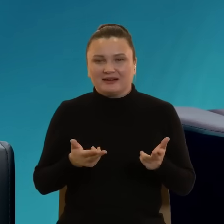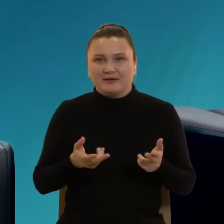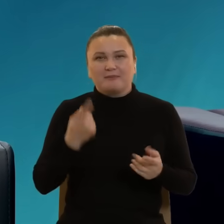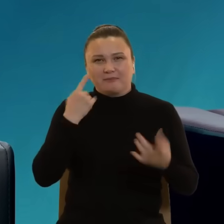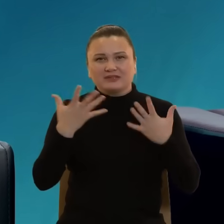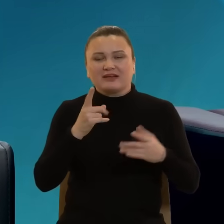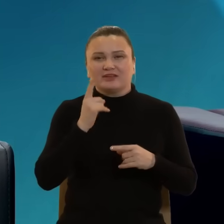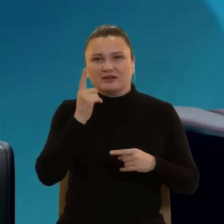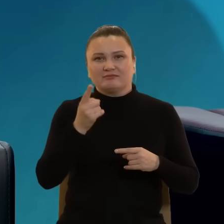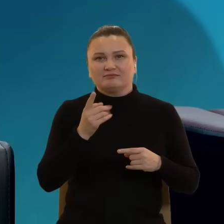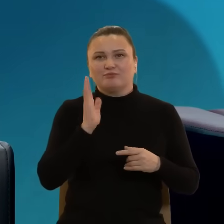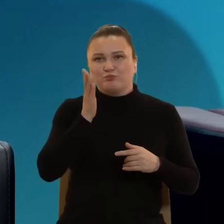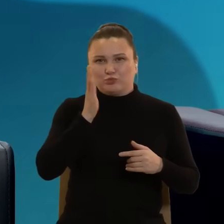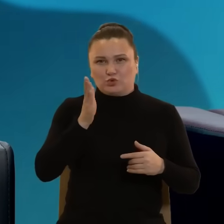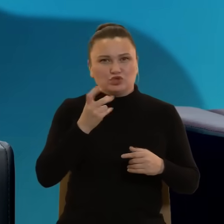недалекое будущее,